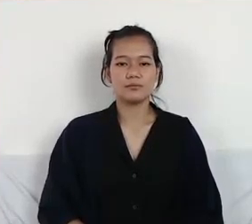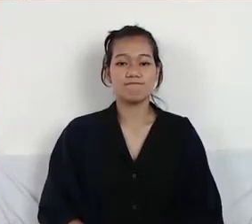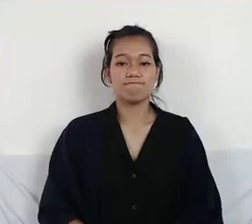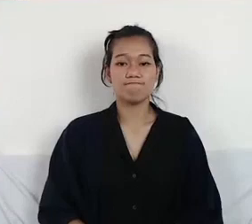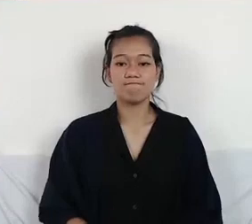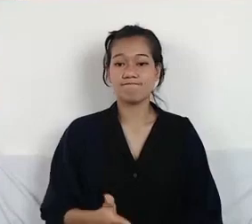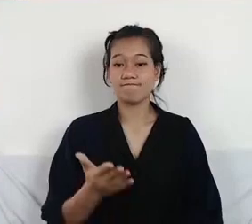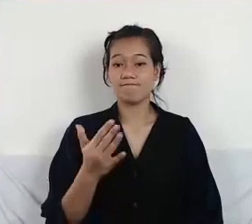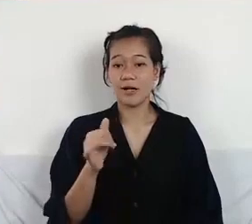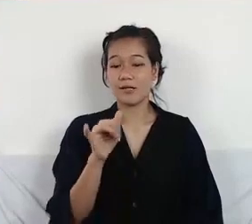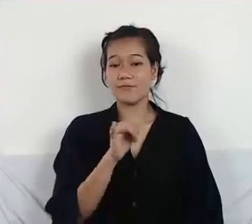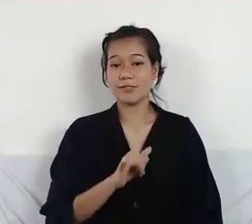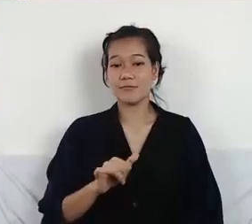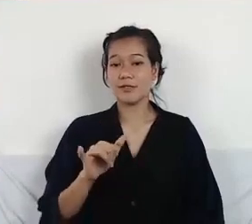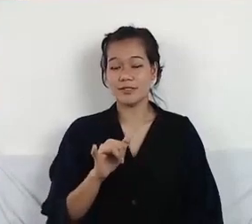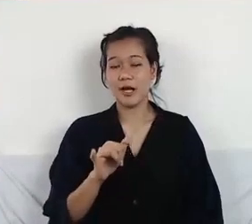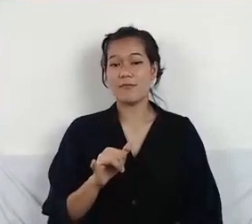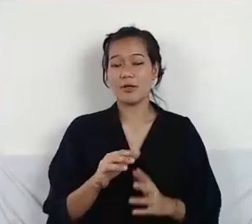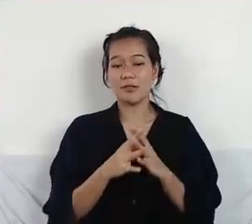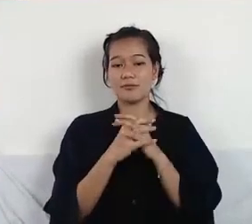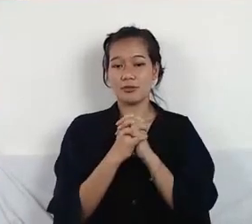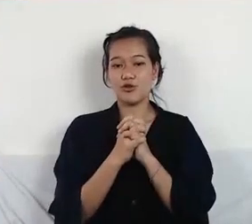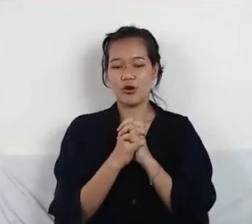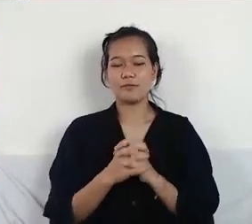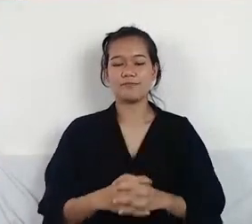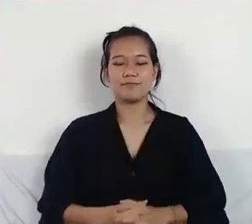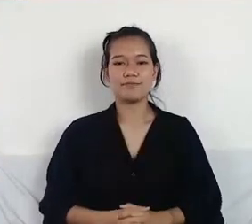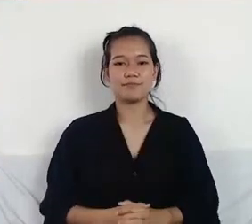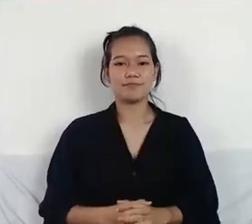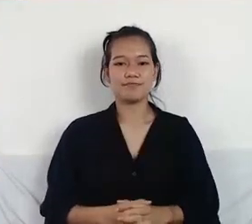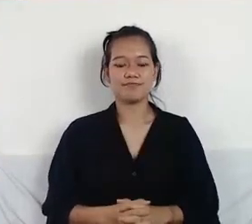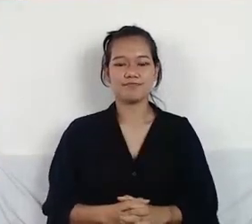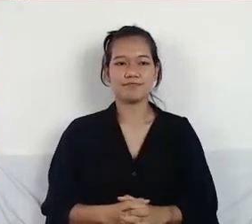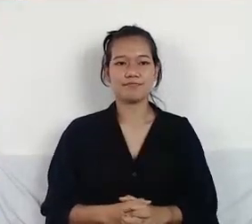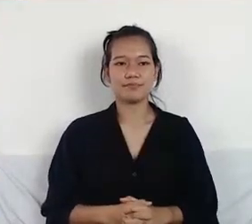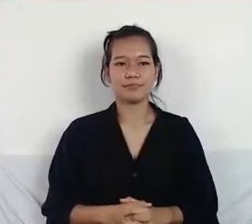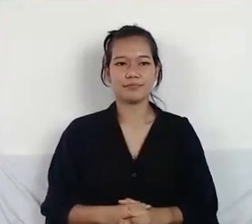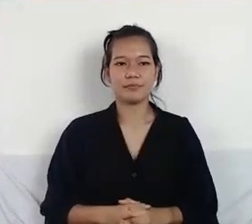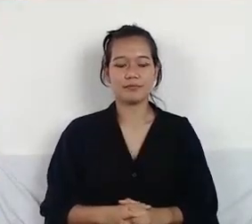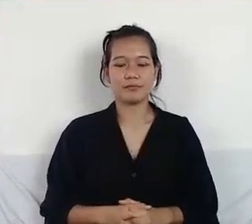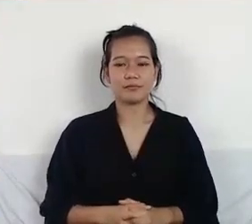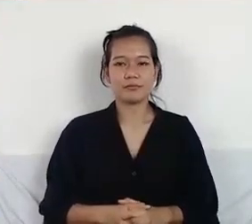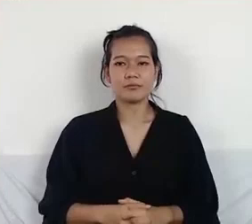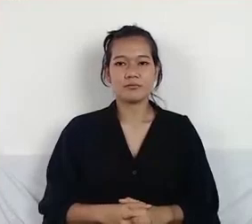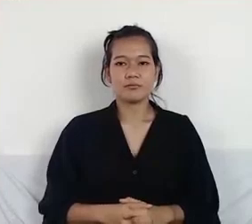Mari saudaraku kita bersama-sama menaikkan syafaat kita. Mari kita berdoa.